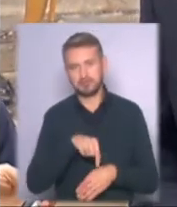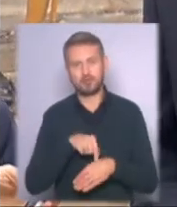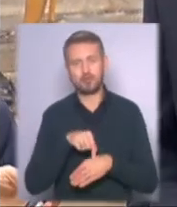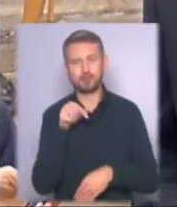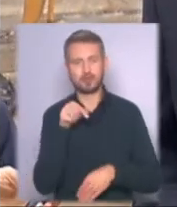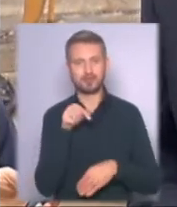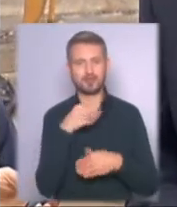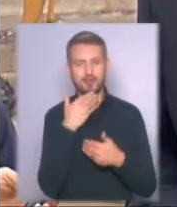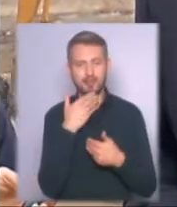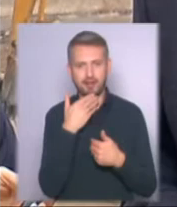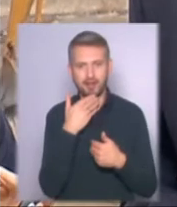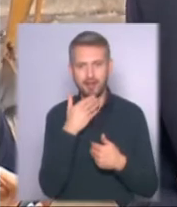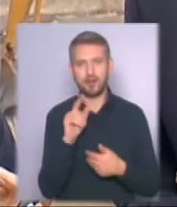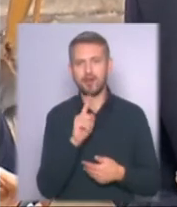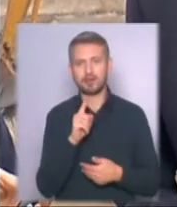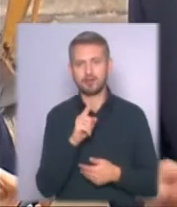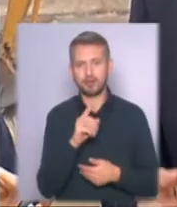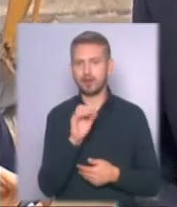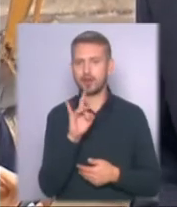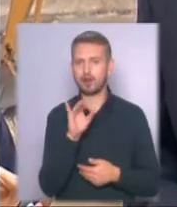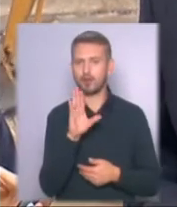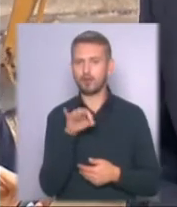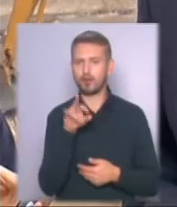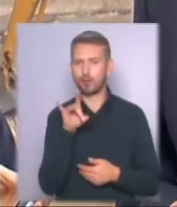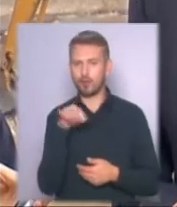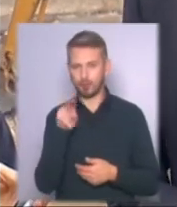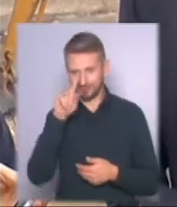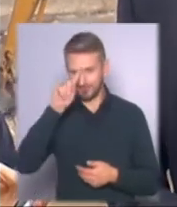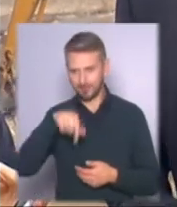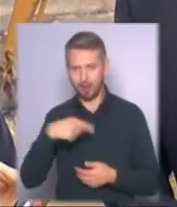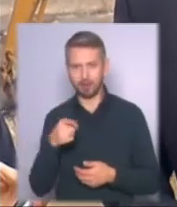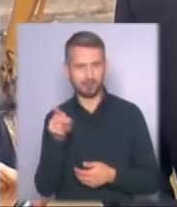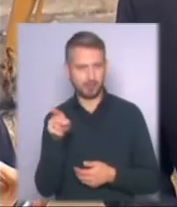почувствовать отсутствие выбросов сероводорода, того неприятного запаха, который